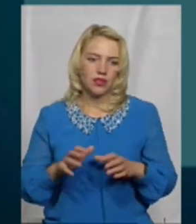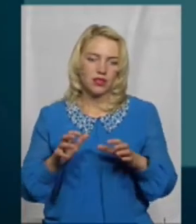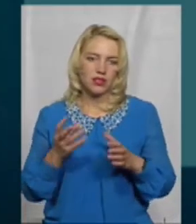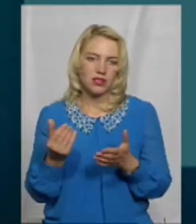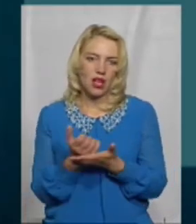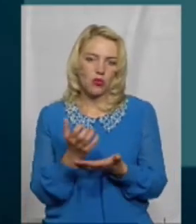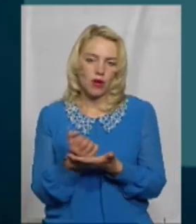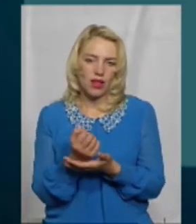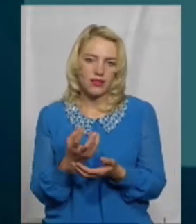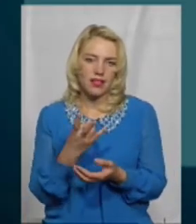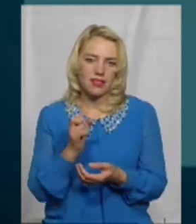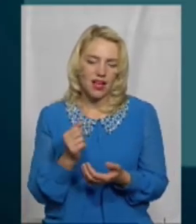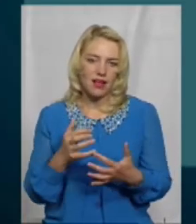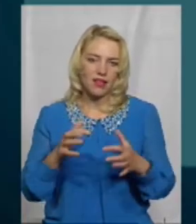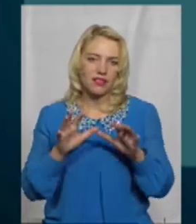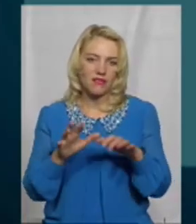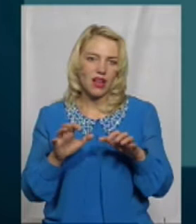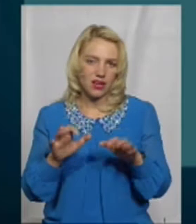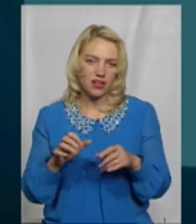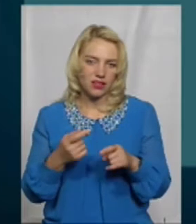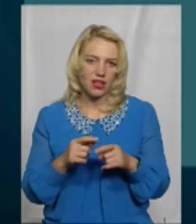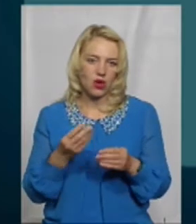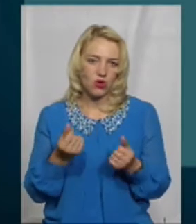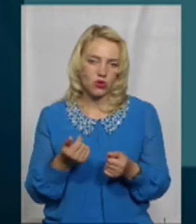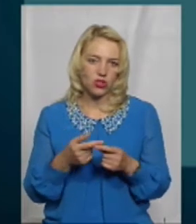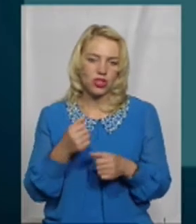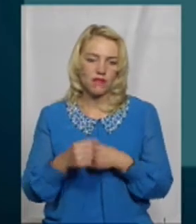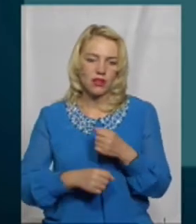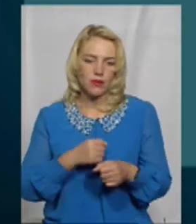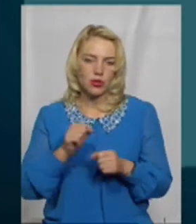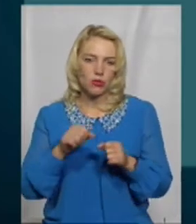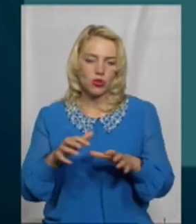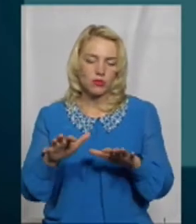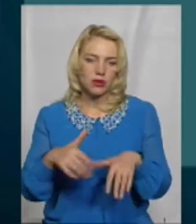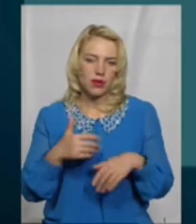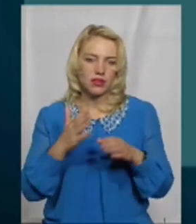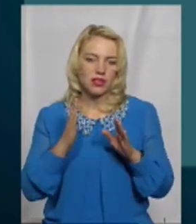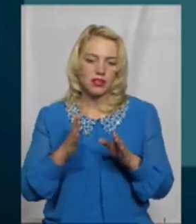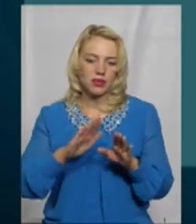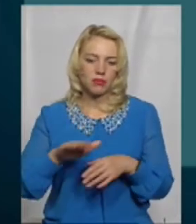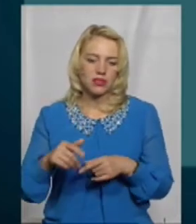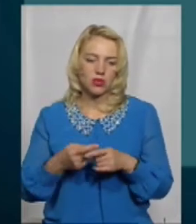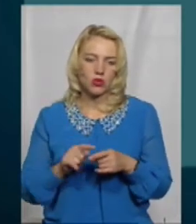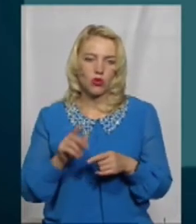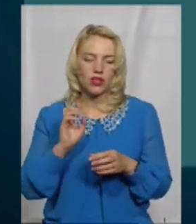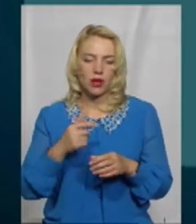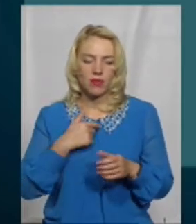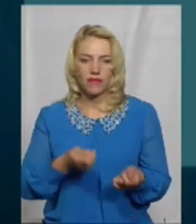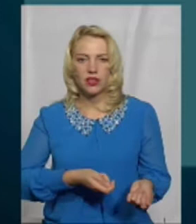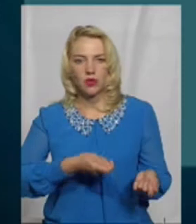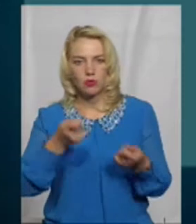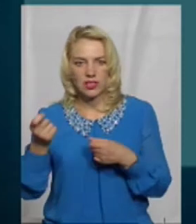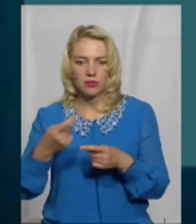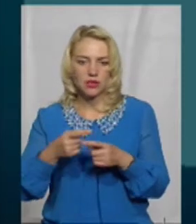зароблять на тваринах гроші. Тварини, ведмедів ми зможемо забрати після того, як ми відвеземо цих ведмедів, що у нас зараз є, до